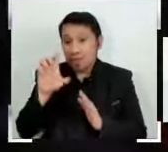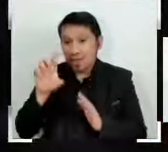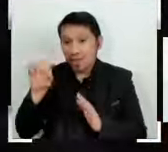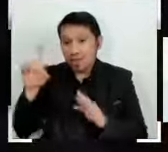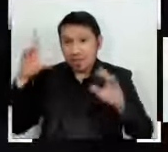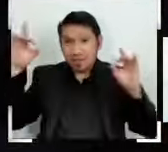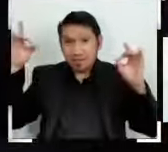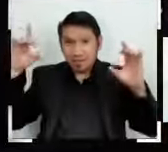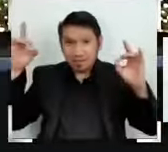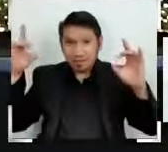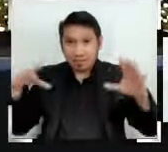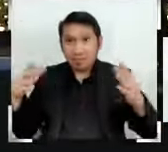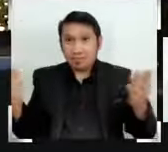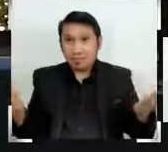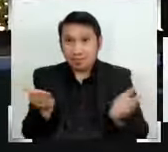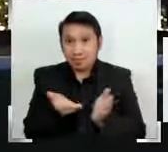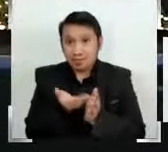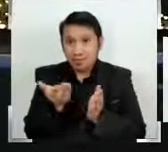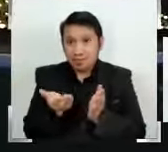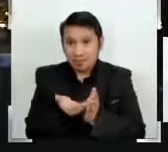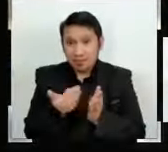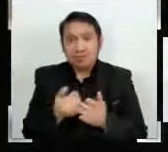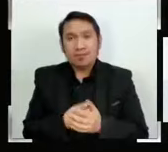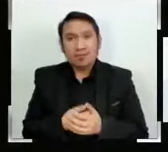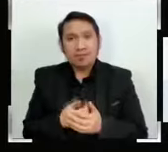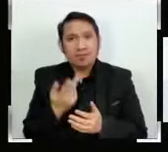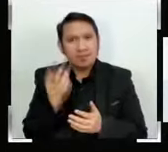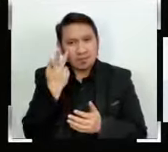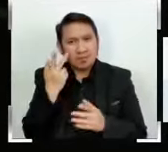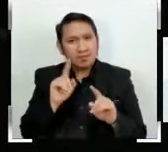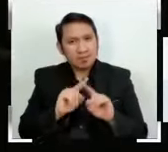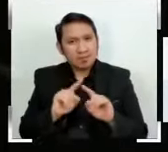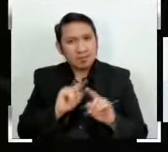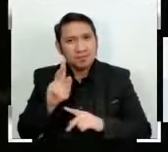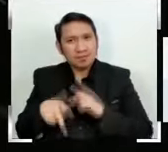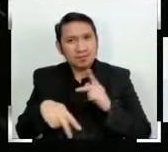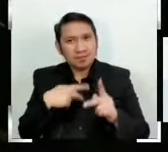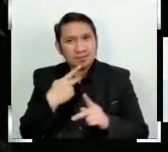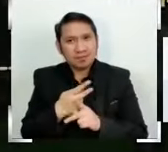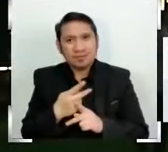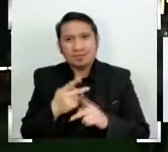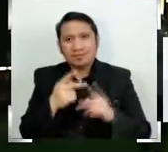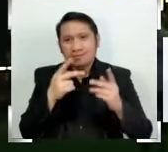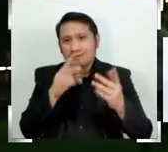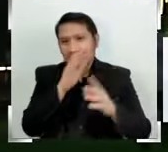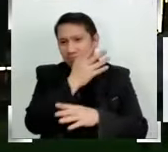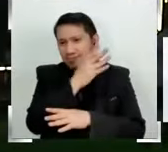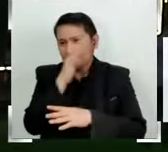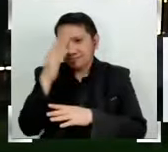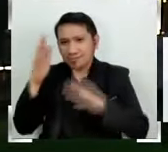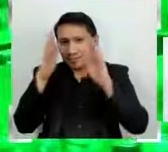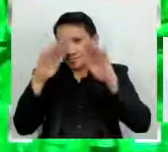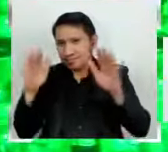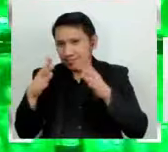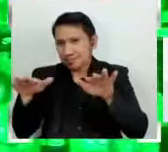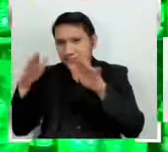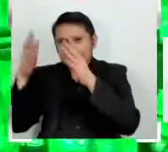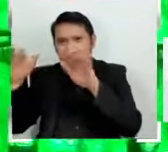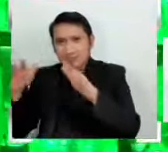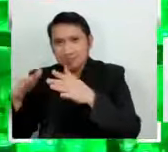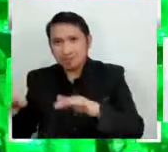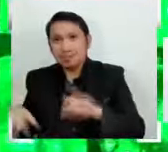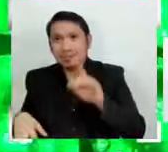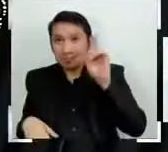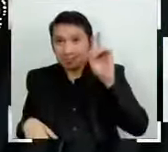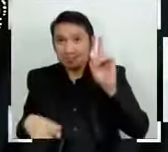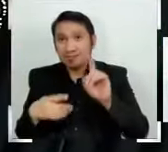Liwanag Park sa Pasig. Bida rin ang iba't ibang klase ng Christmas tree na puno ng pailaw, tulad nitong Christmas tree na gawa sa takip